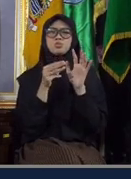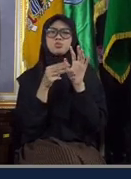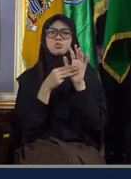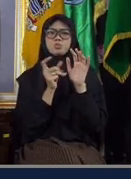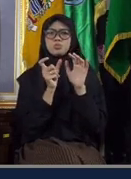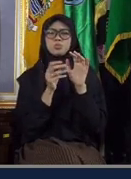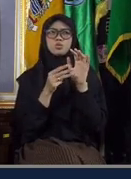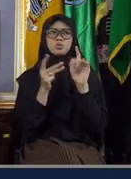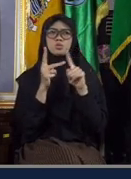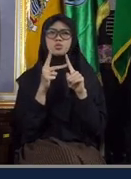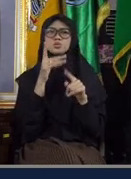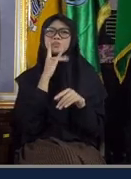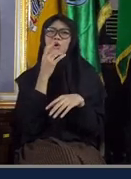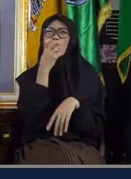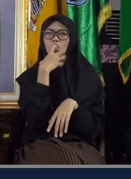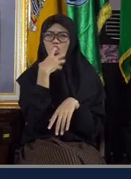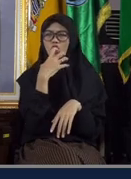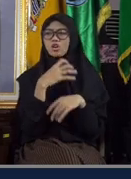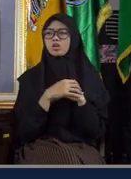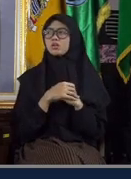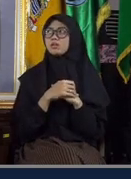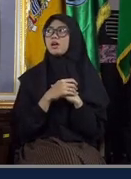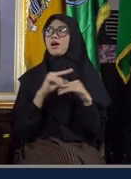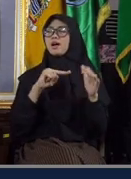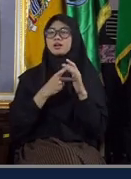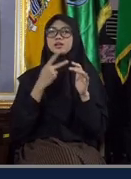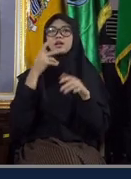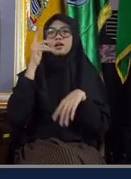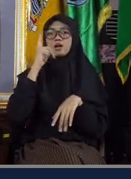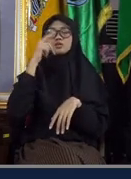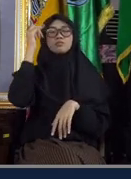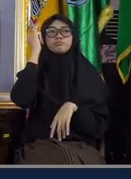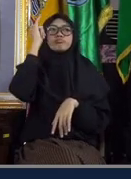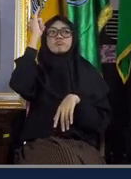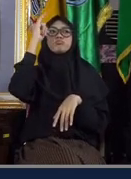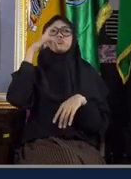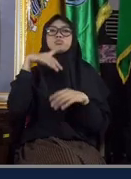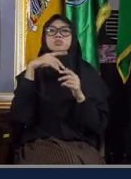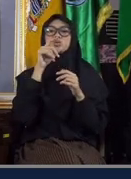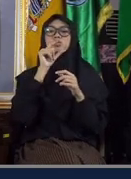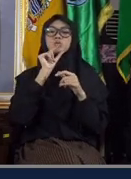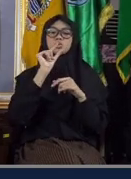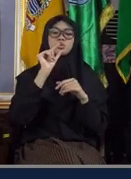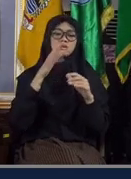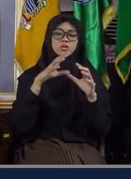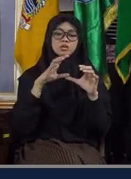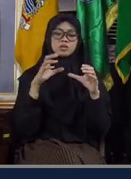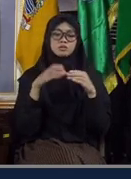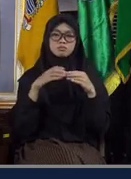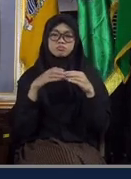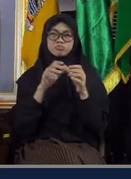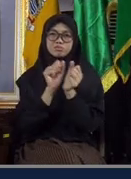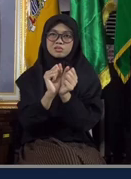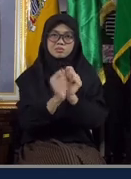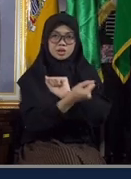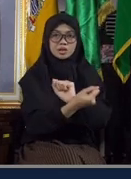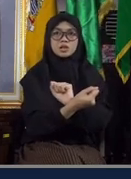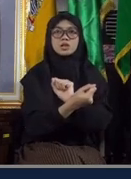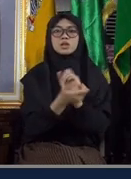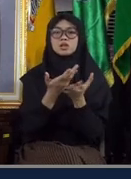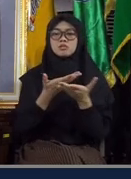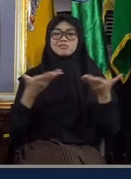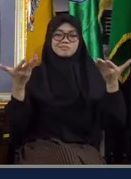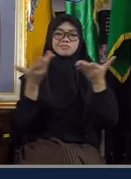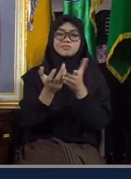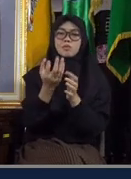untuk kemudian membuat inovasi Bagaimana menata simpan 5 sampai anodenya kebanyakan kita enggak mampu